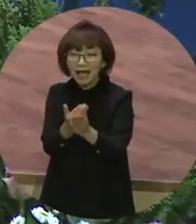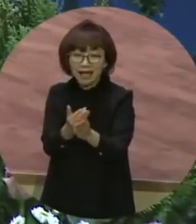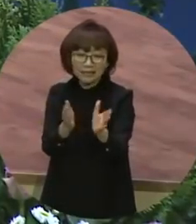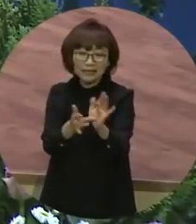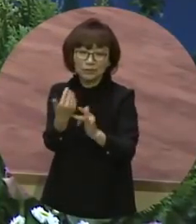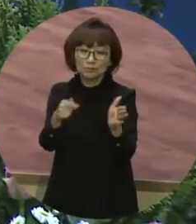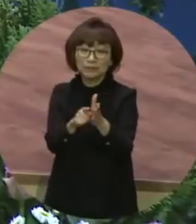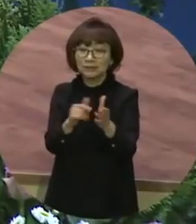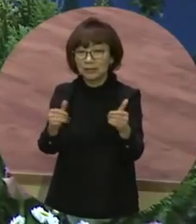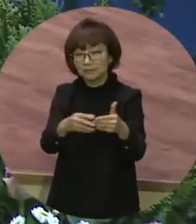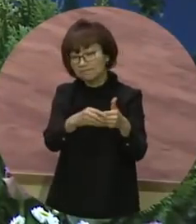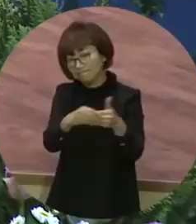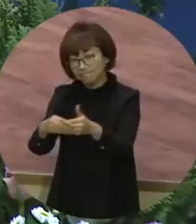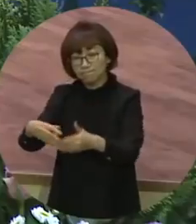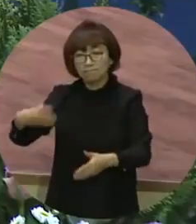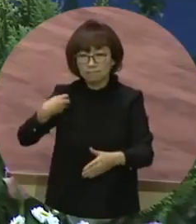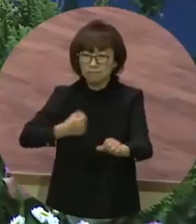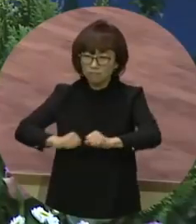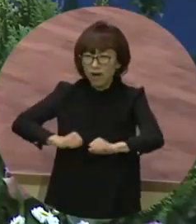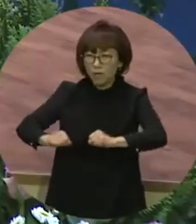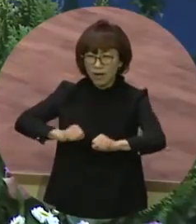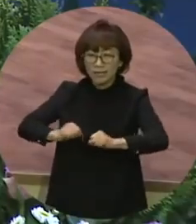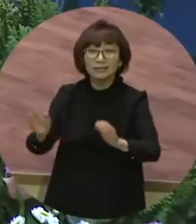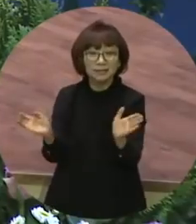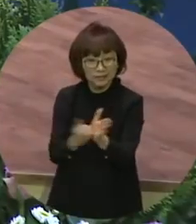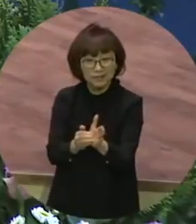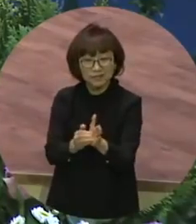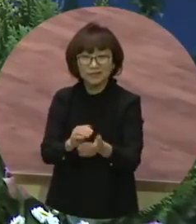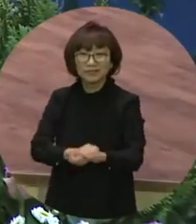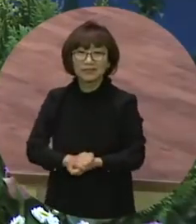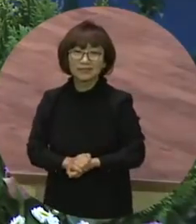갔어요. 특별히 3.1 운동 이전 우리나라는요.